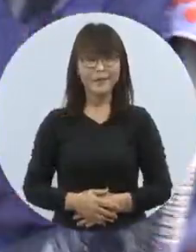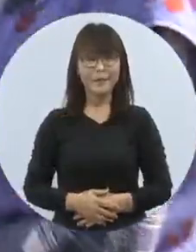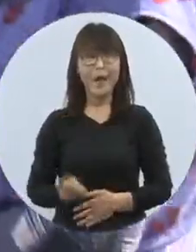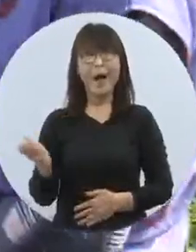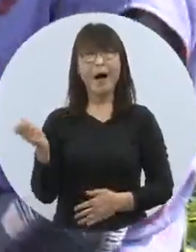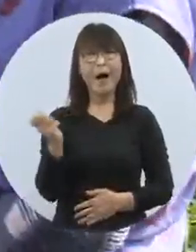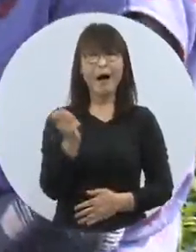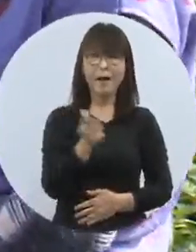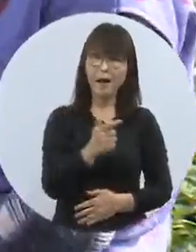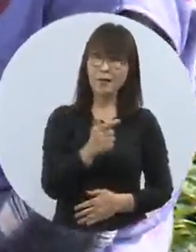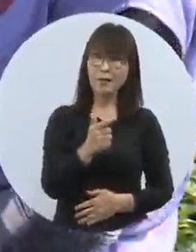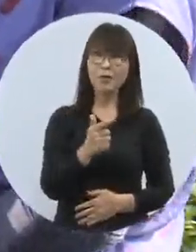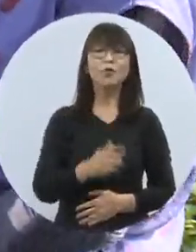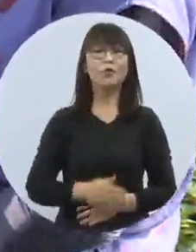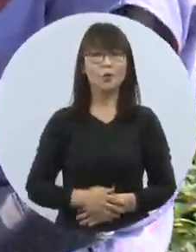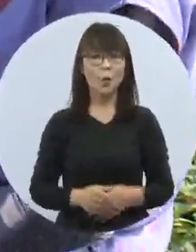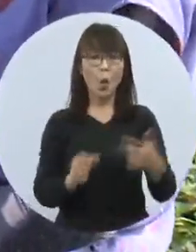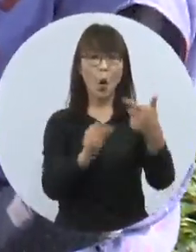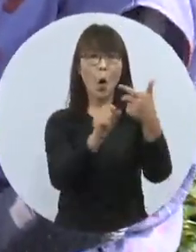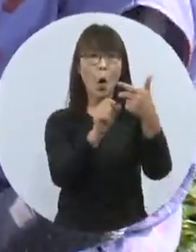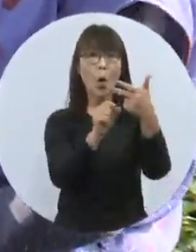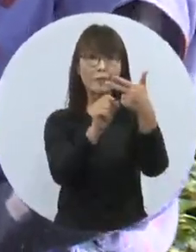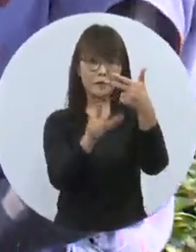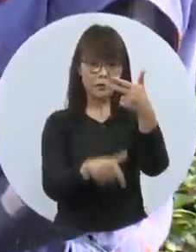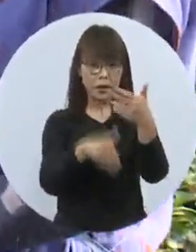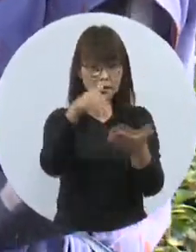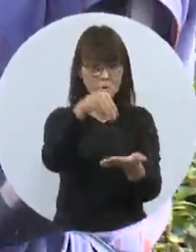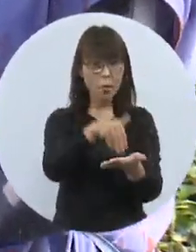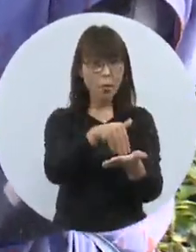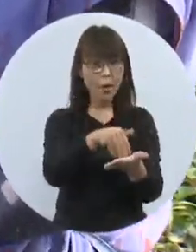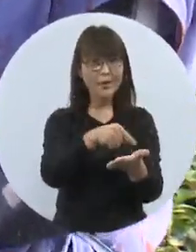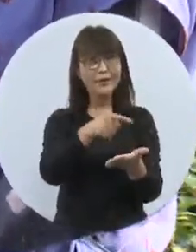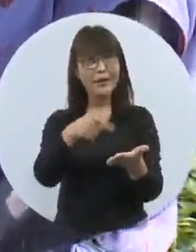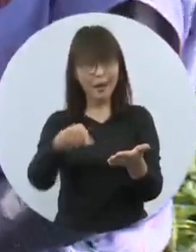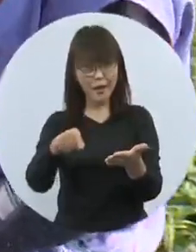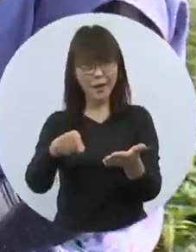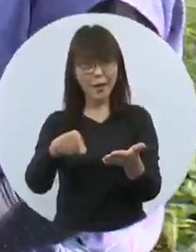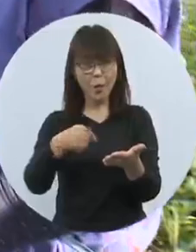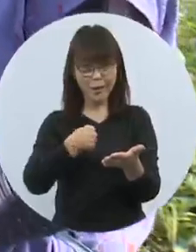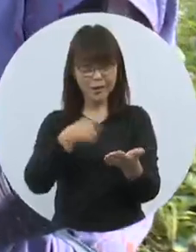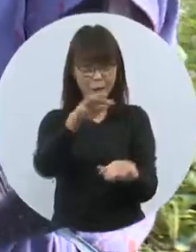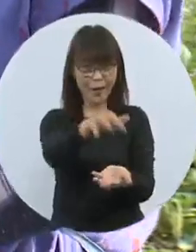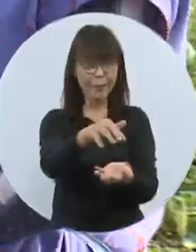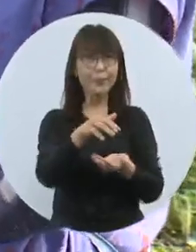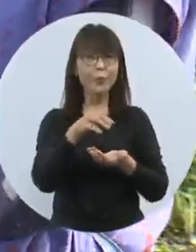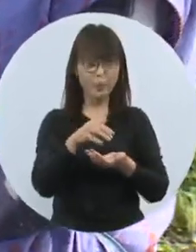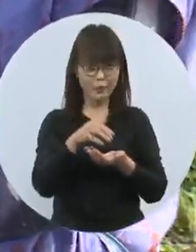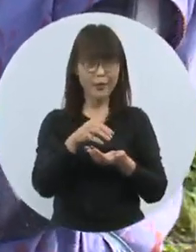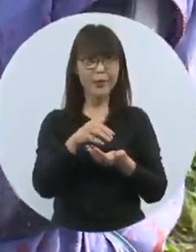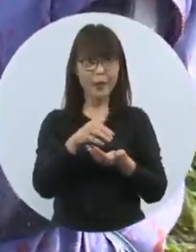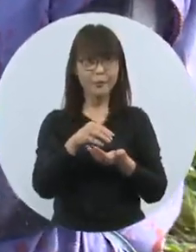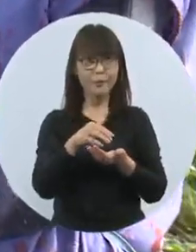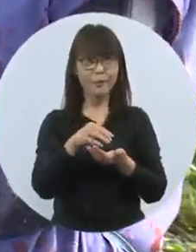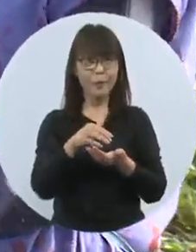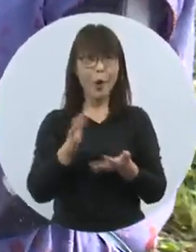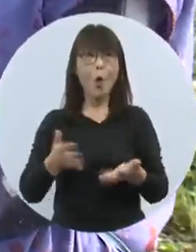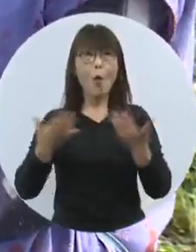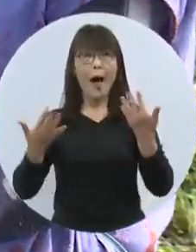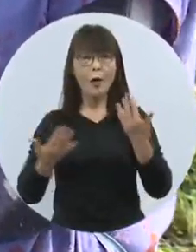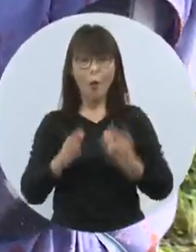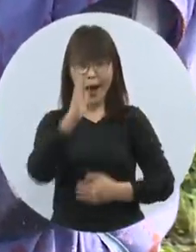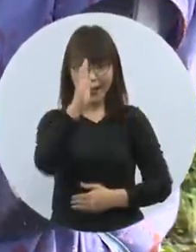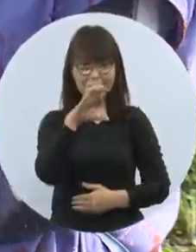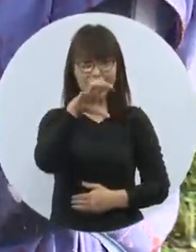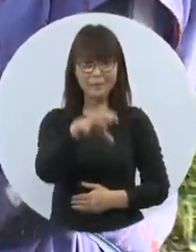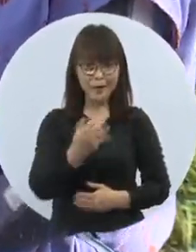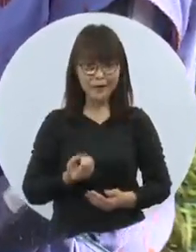早い時期っていうことで7月下旬から我が家では収穫しており、ワイワイへ